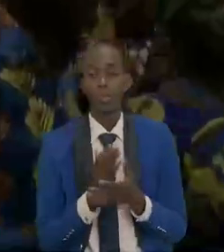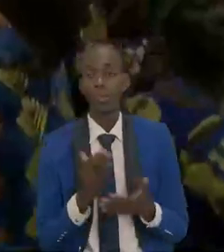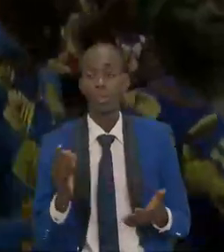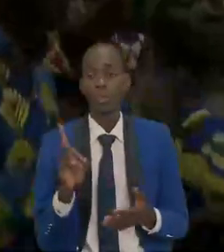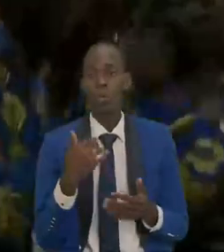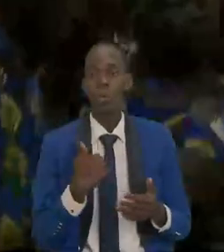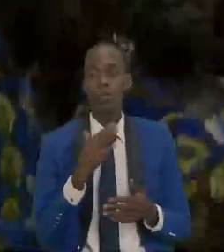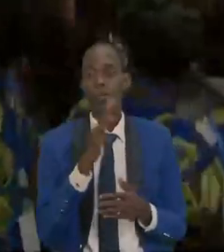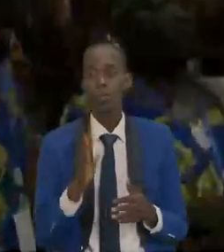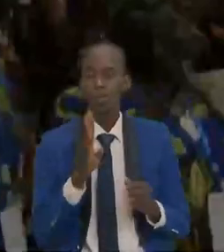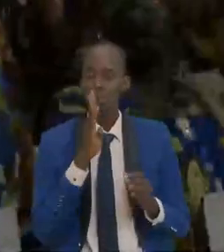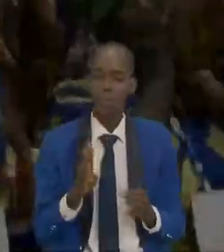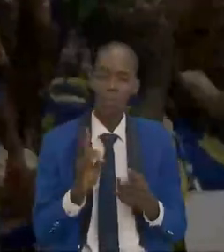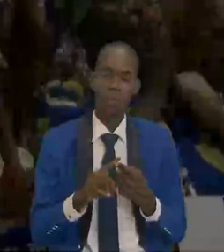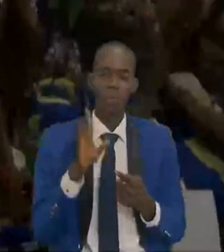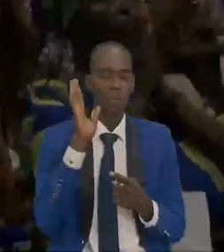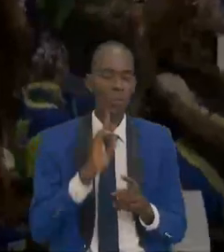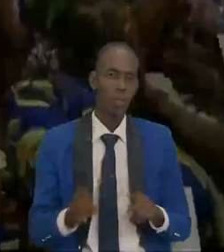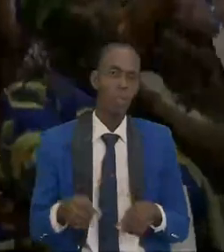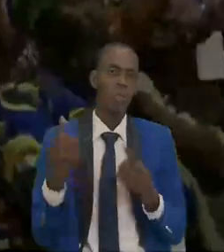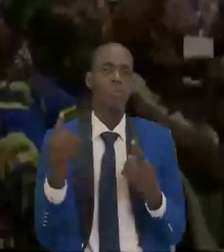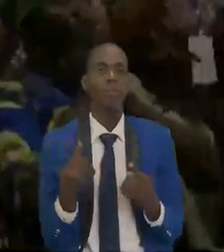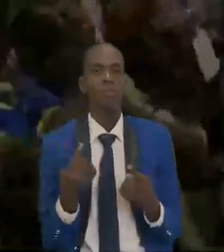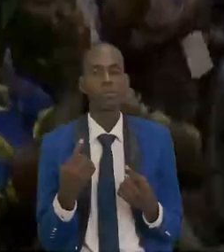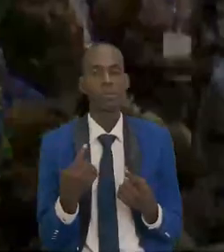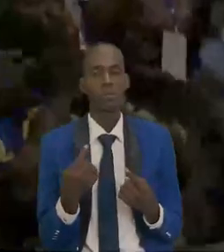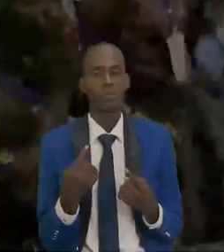Là où tu n'as jamais été, tu iras.